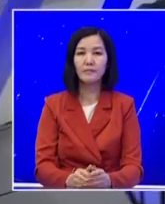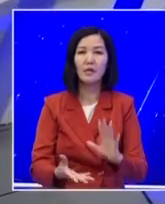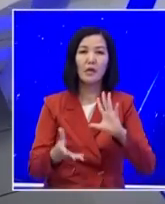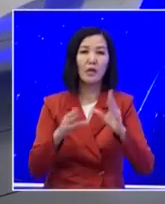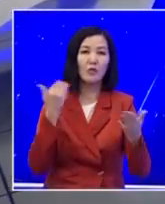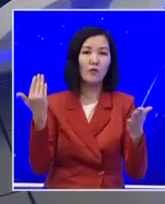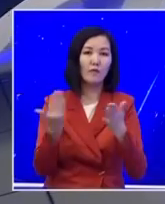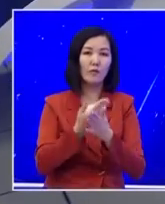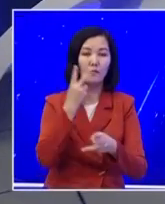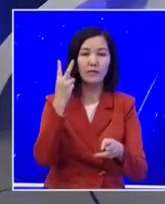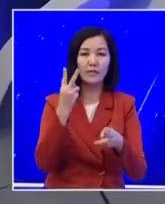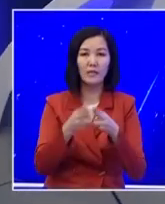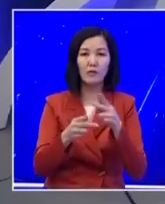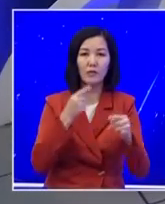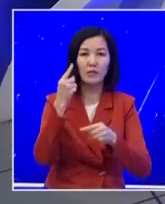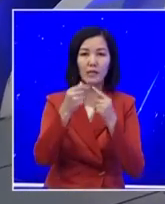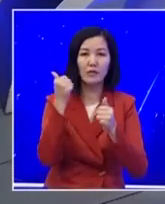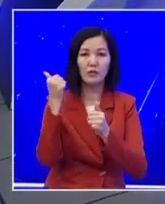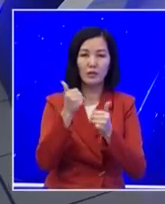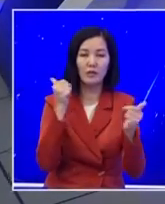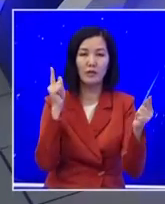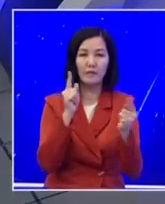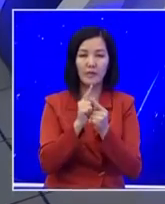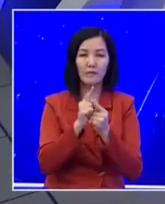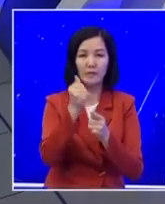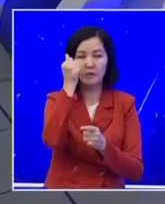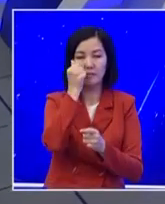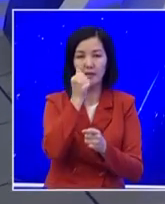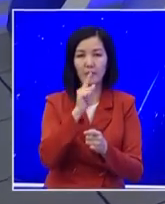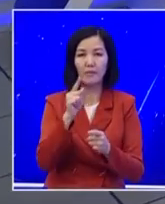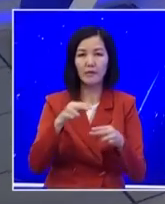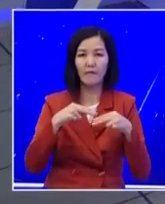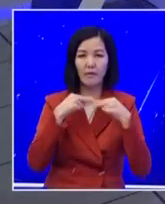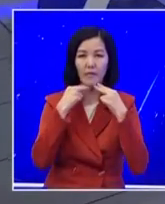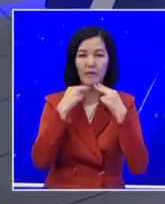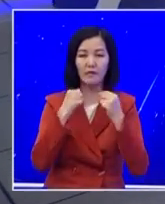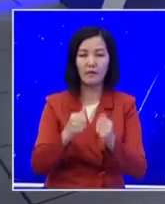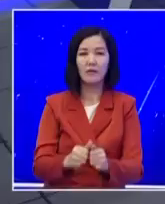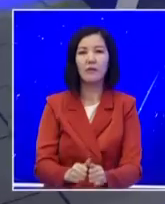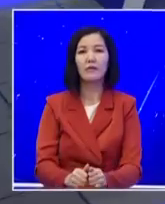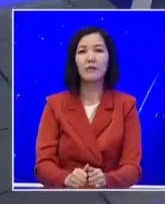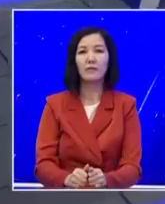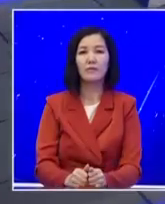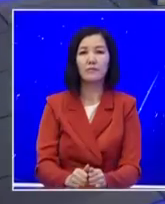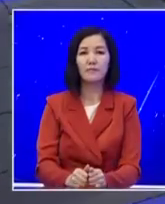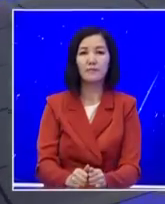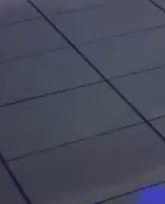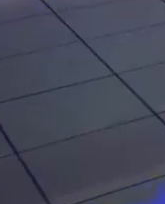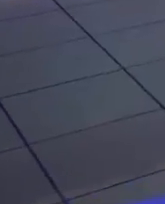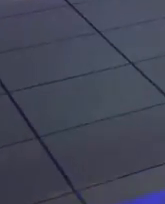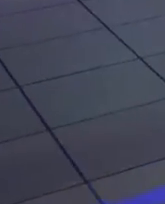Это была вся информационная картина сегодняшнего дня. А я с вами прощаюсь. До следующих встреч на телеканале ЖТСУ.